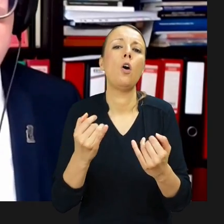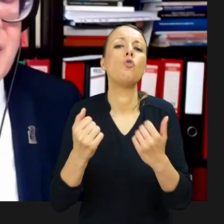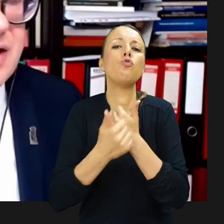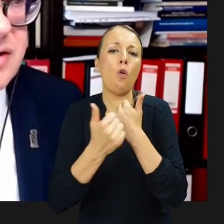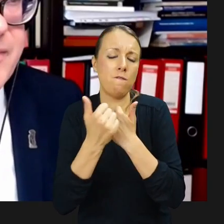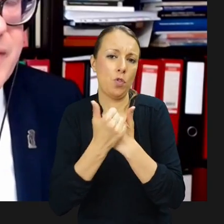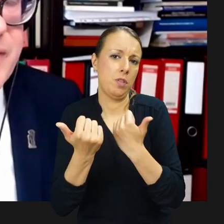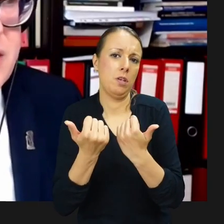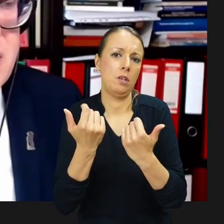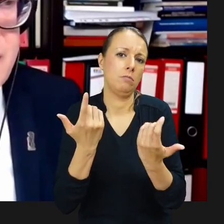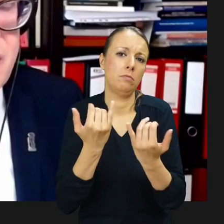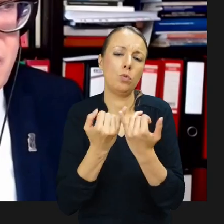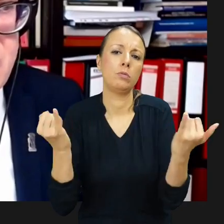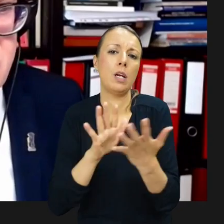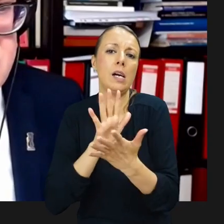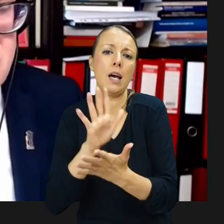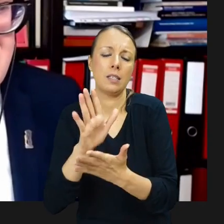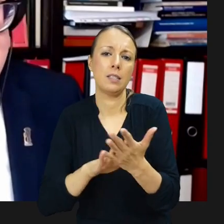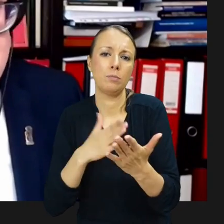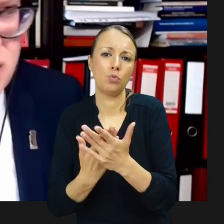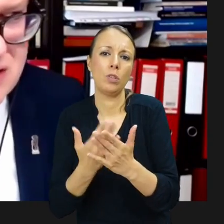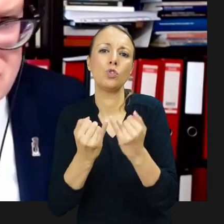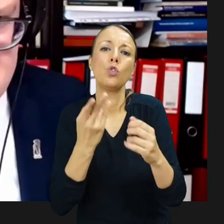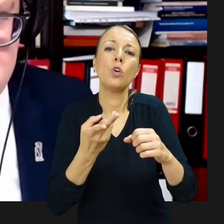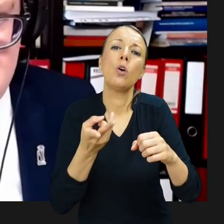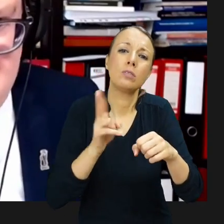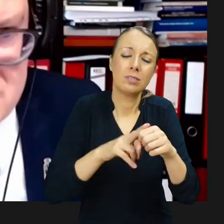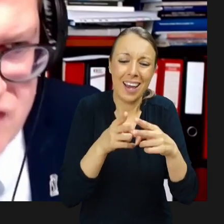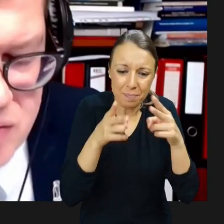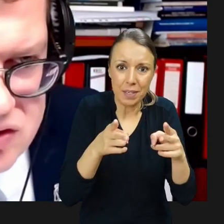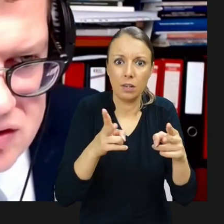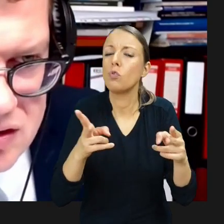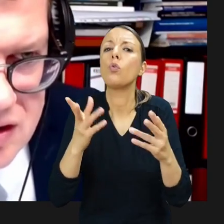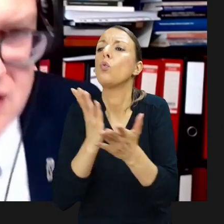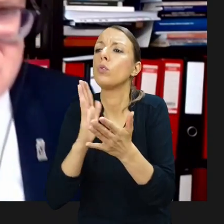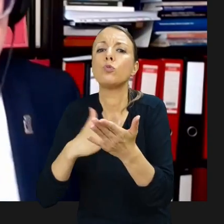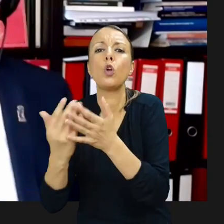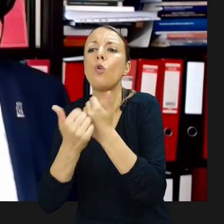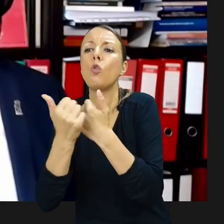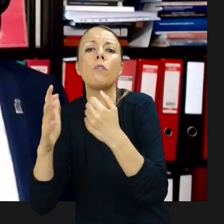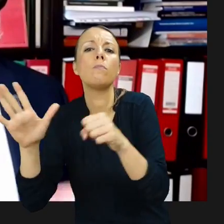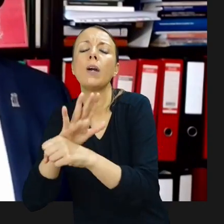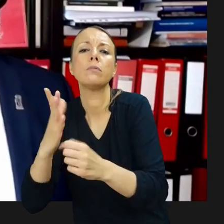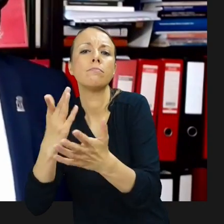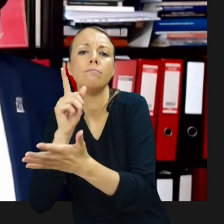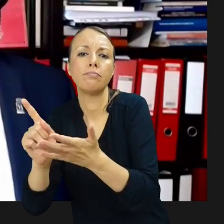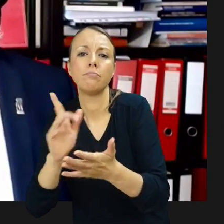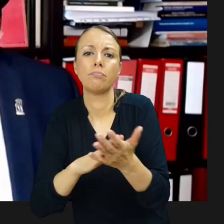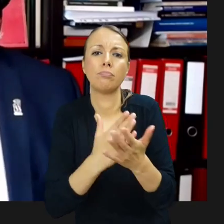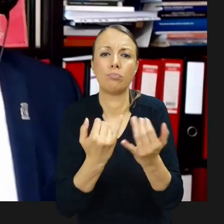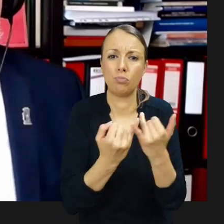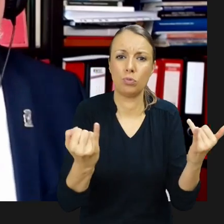czy jakieś inne wartości. No już klasycznym przykładem tego jest postępowanie w sprawach wyborczych, gdzie mamy bardzo